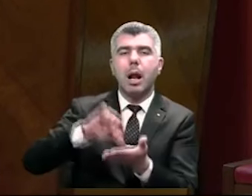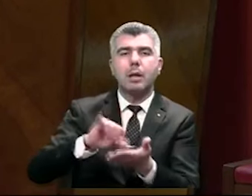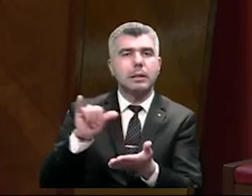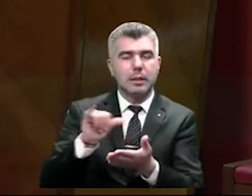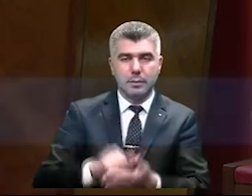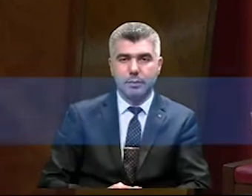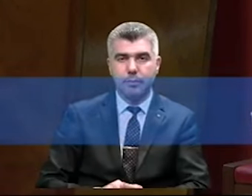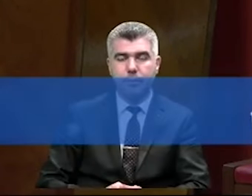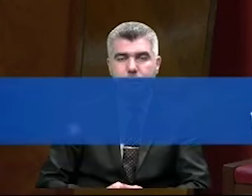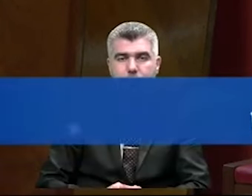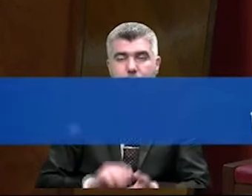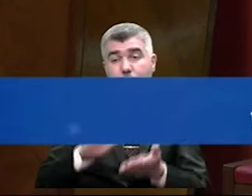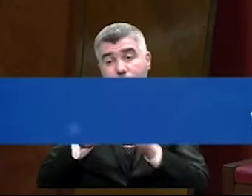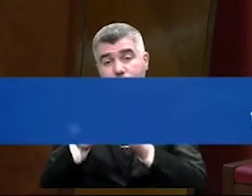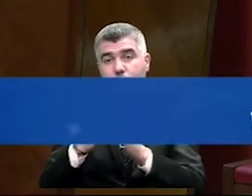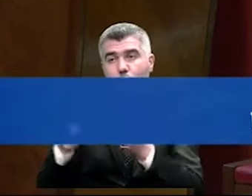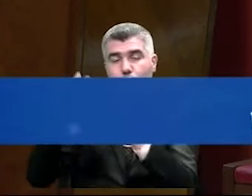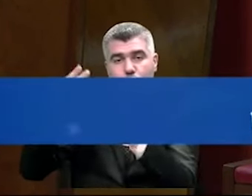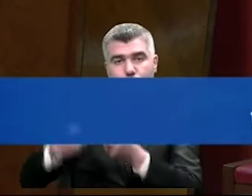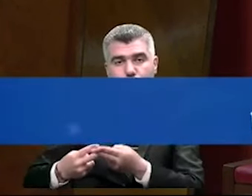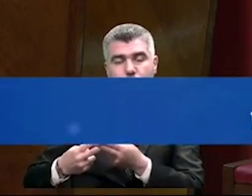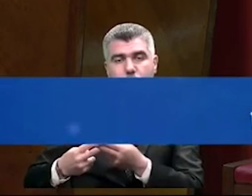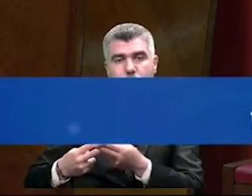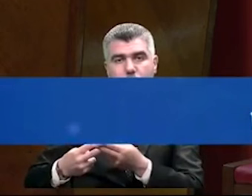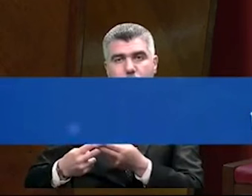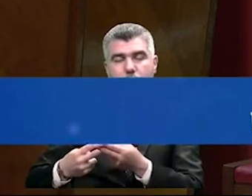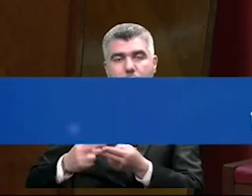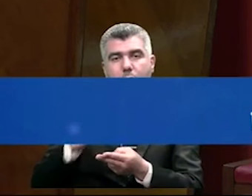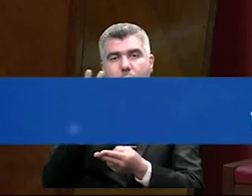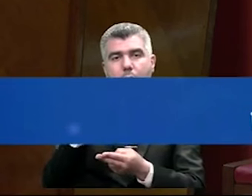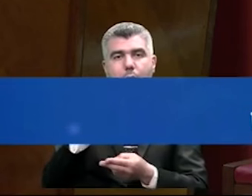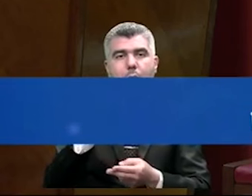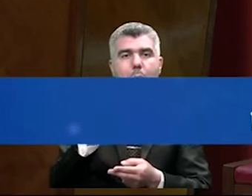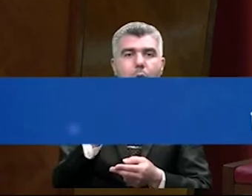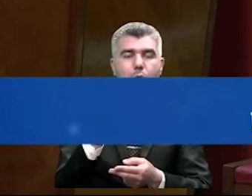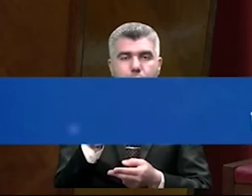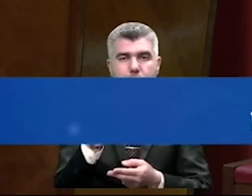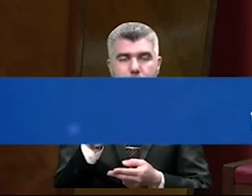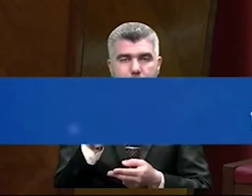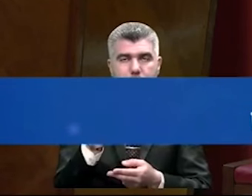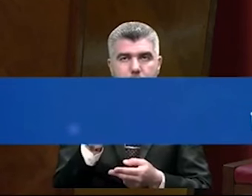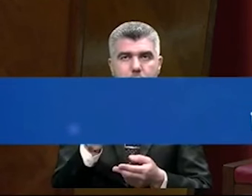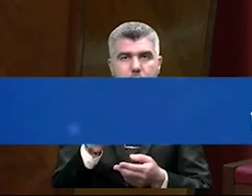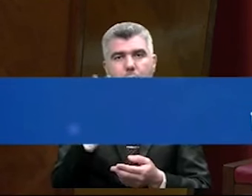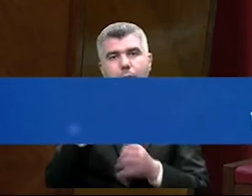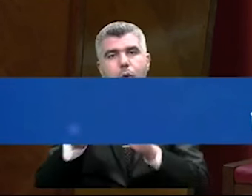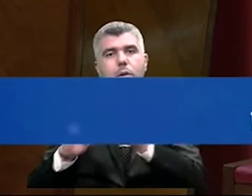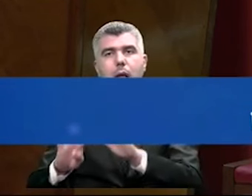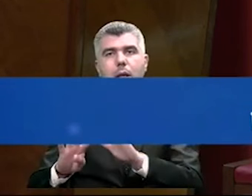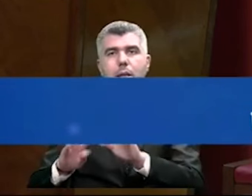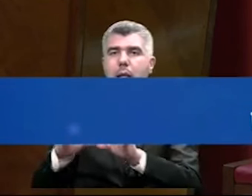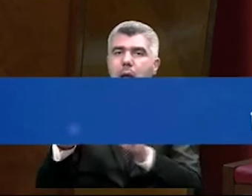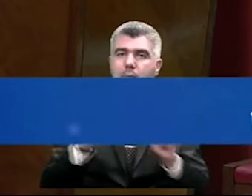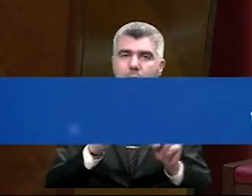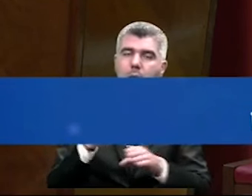كنا تنتظروا بانه الرواج سنه 2024 غادي يوصل للرواج ديال 2019